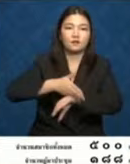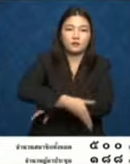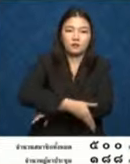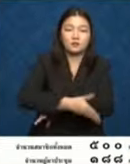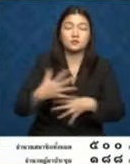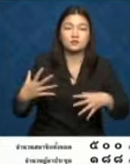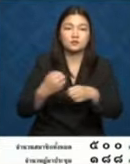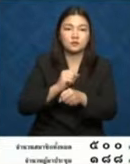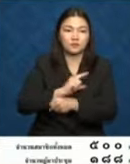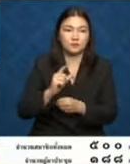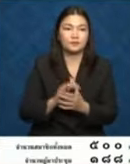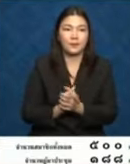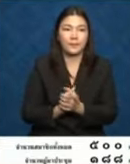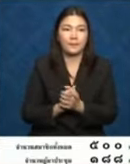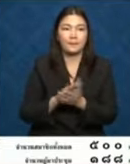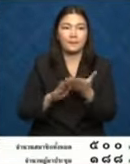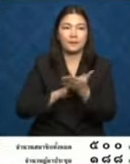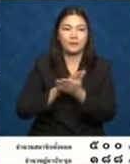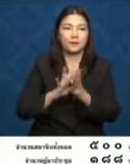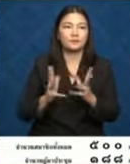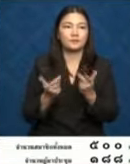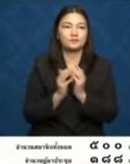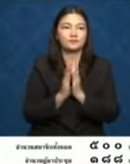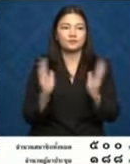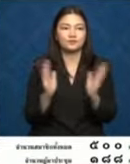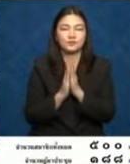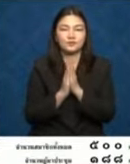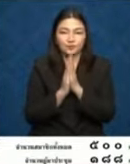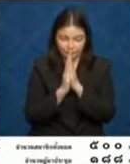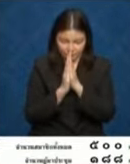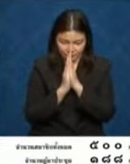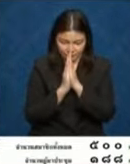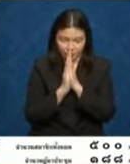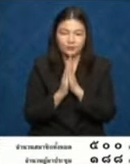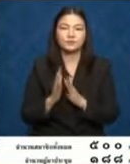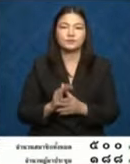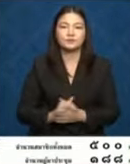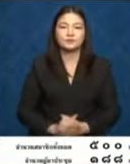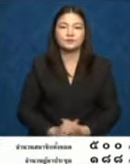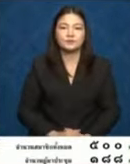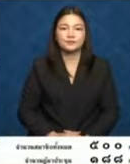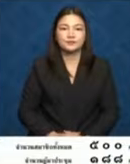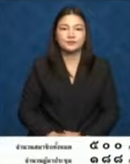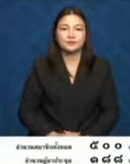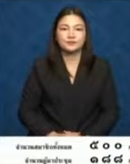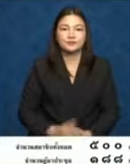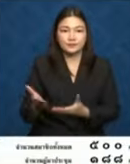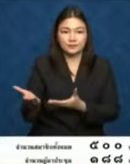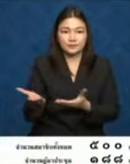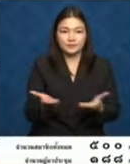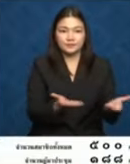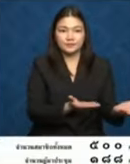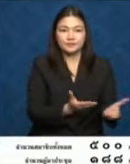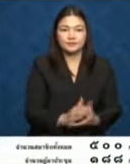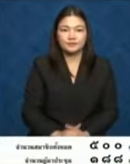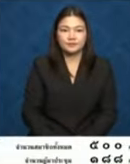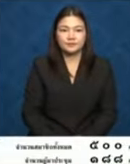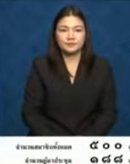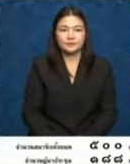ะครับครับขอบคุณครับท่านประธานครับ ครับขอบคุณมากครับเชิญท่านวรโชติสุคนขจร